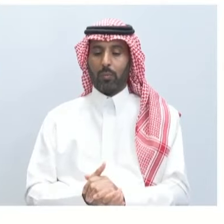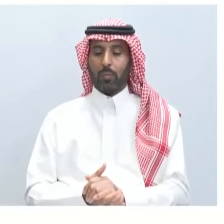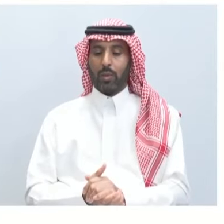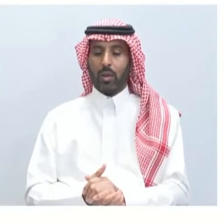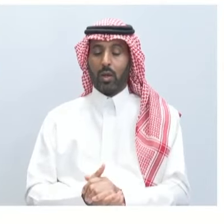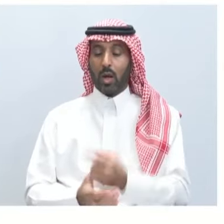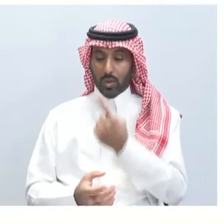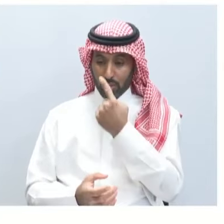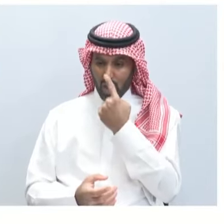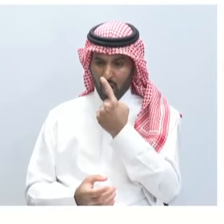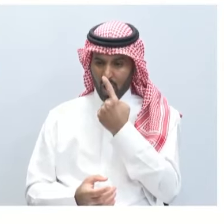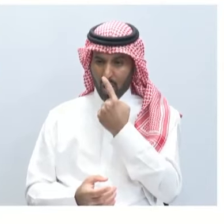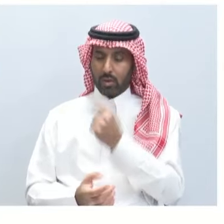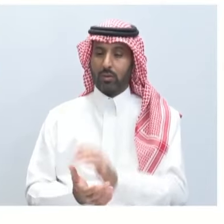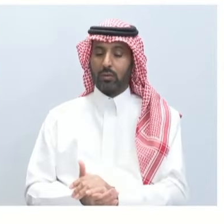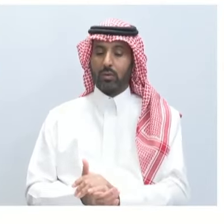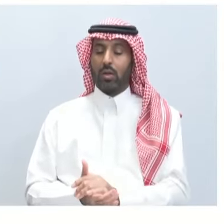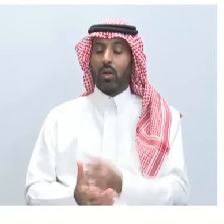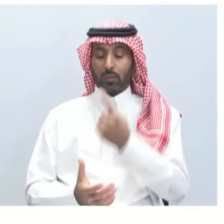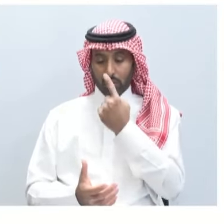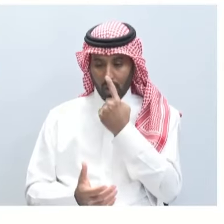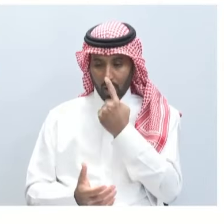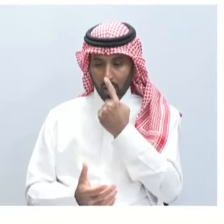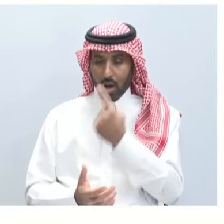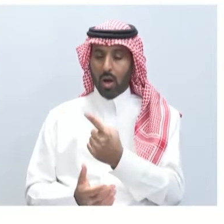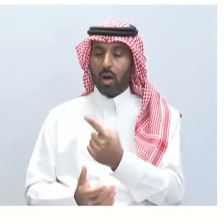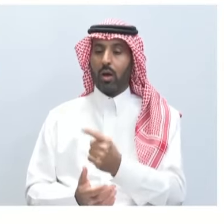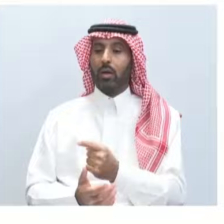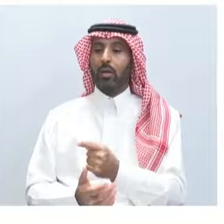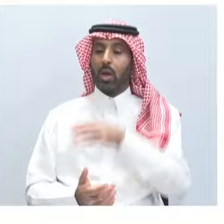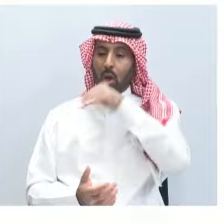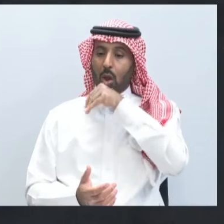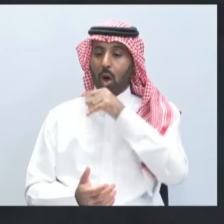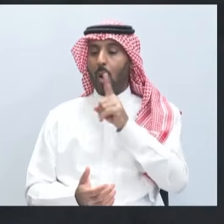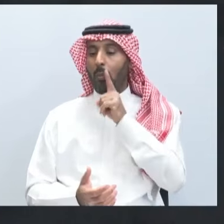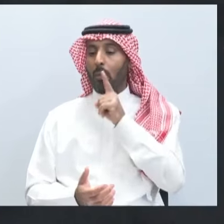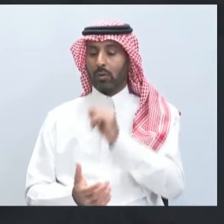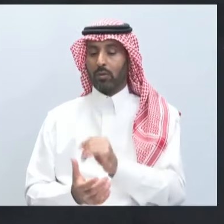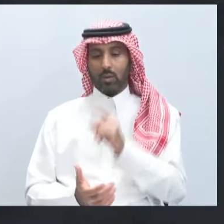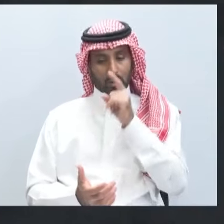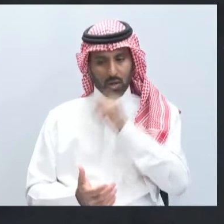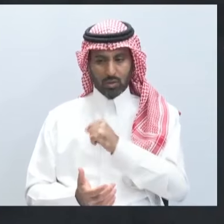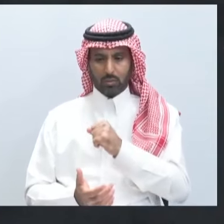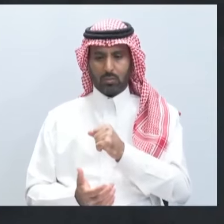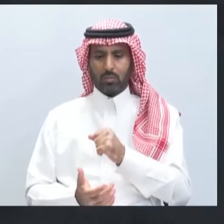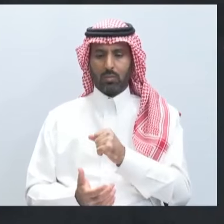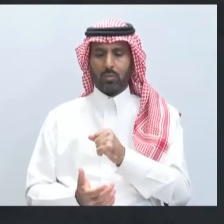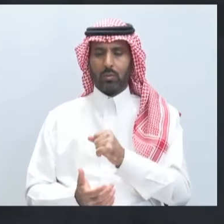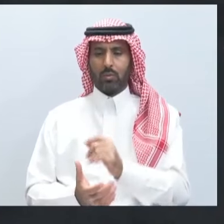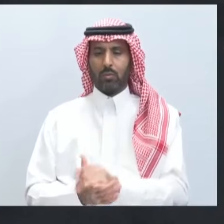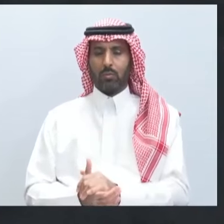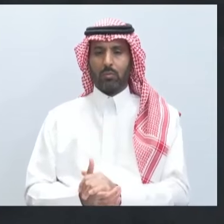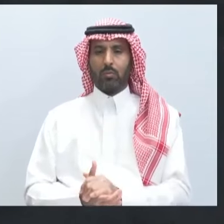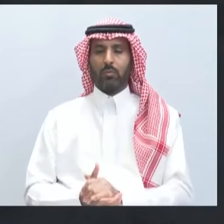كثيره لعل اهمها واعظمها الطاعه لهما وتلبيه اوامره فحينما يطلب